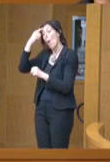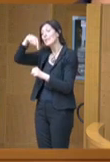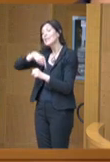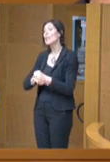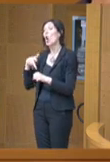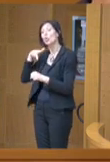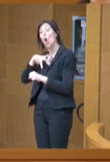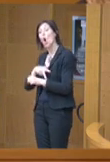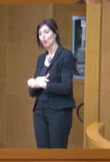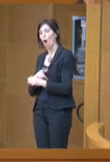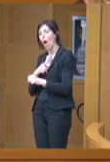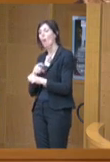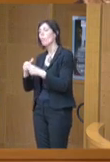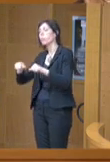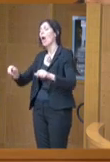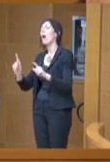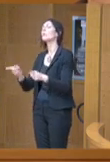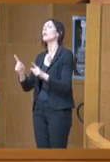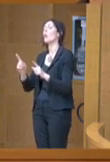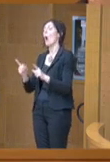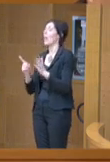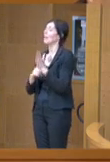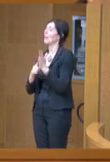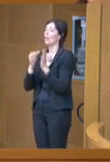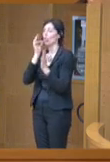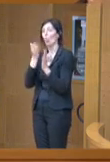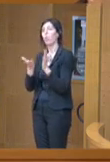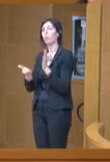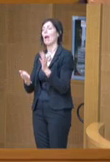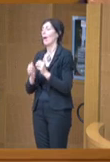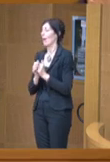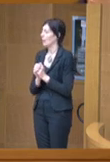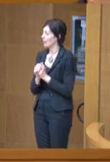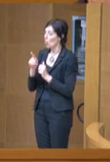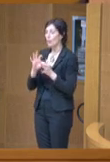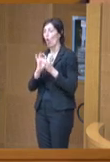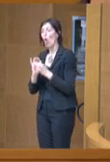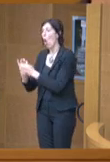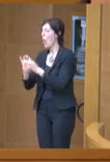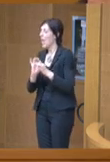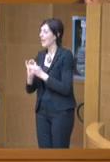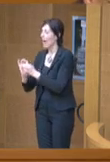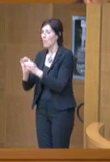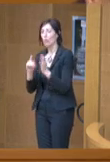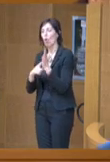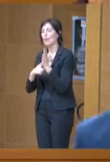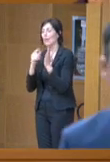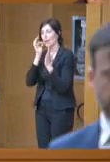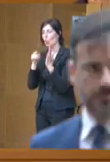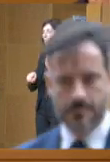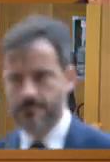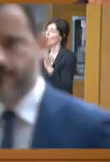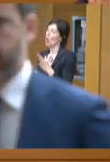diritti umani. Usiamo l'ICF con questo collegamento stretto ai diritti umani, quindi alla Convenzione